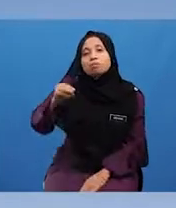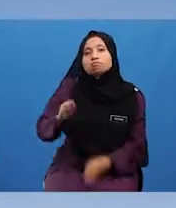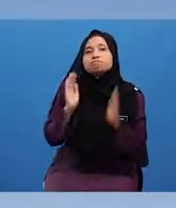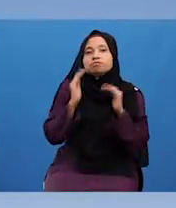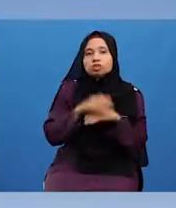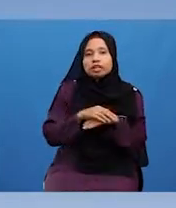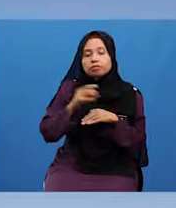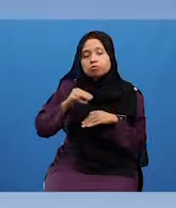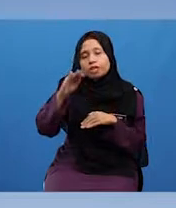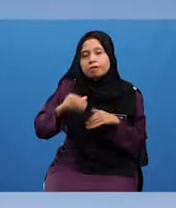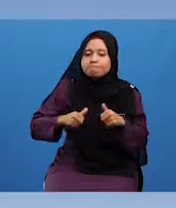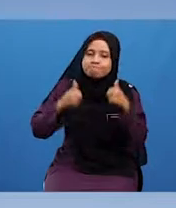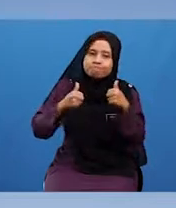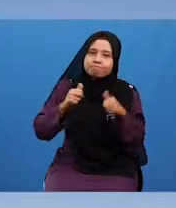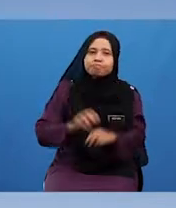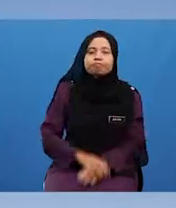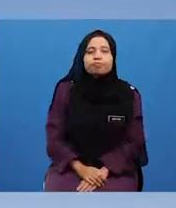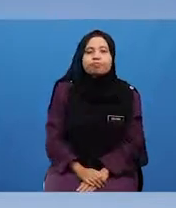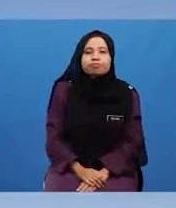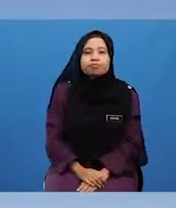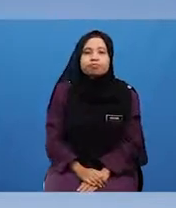Murid solat, murid hebat.